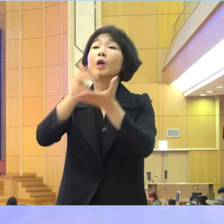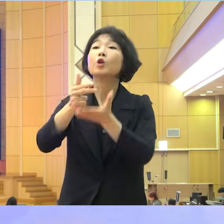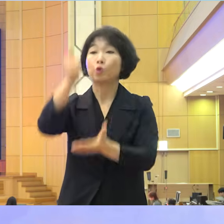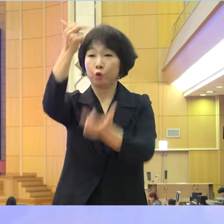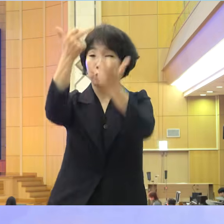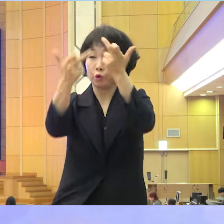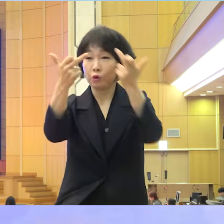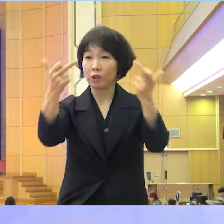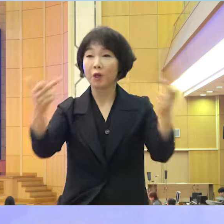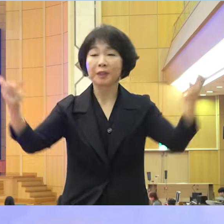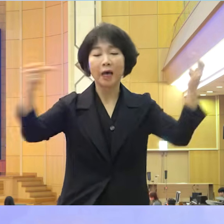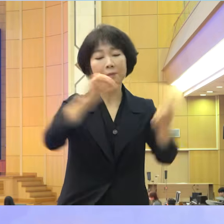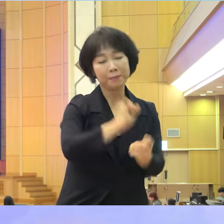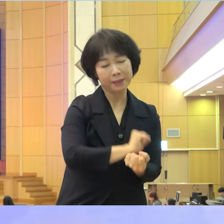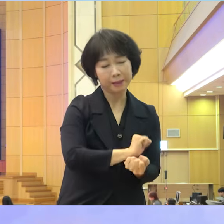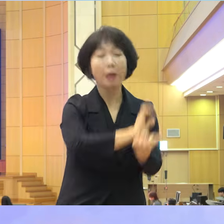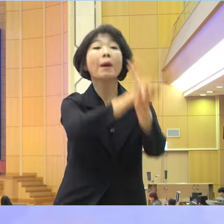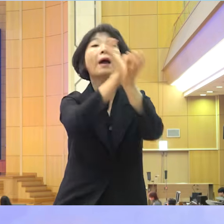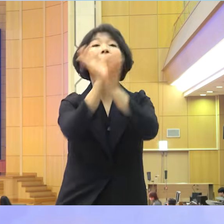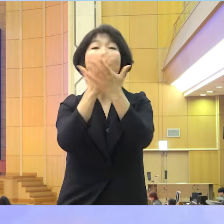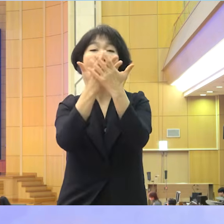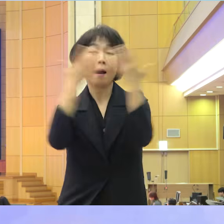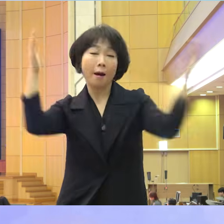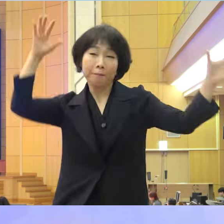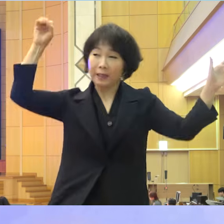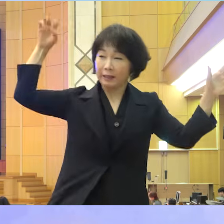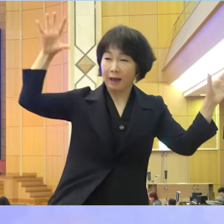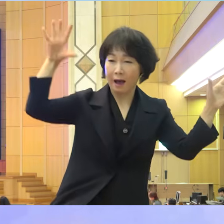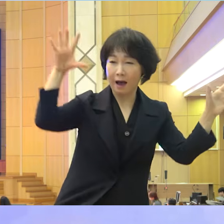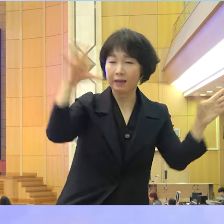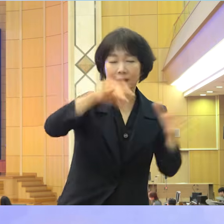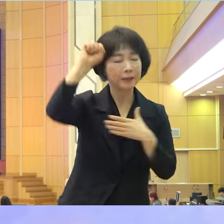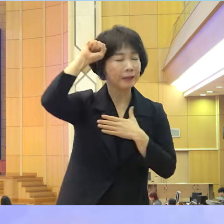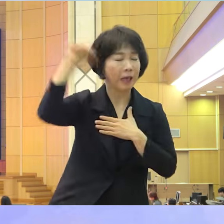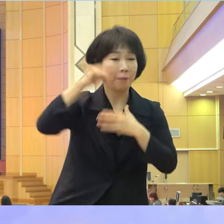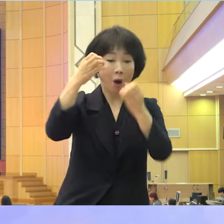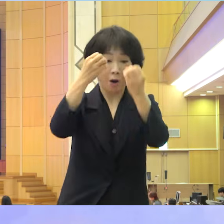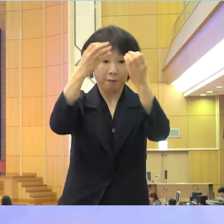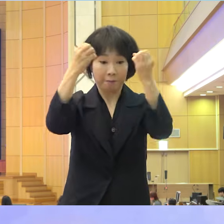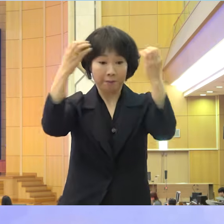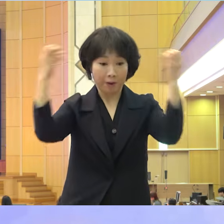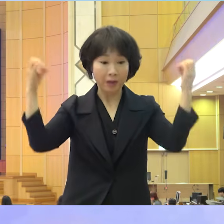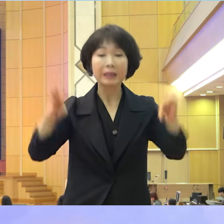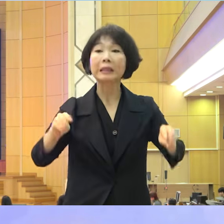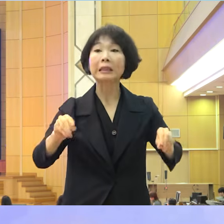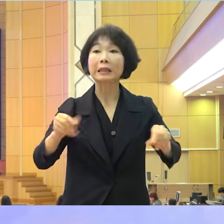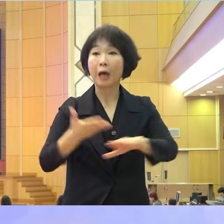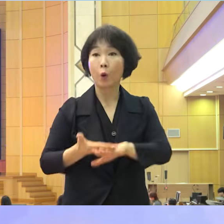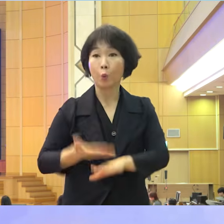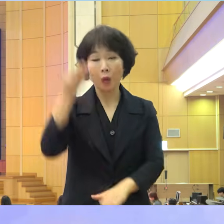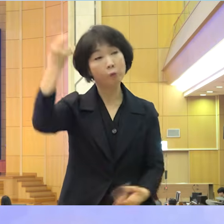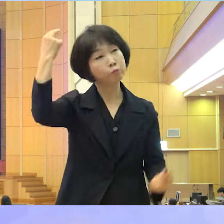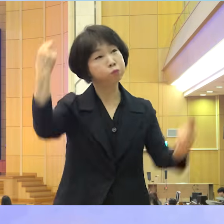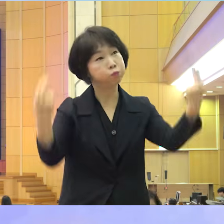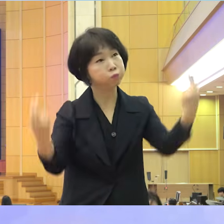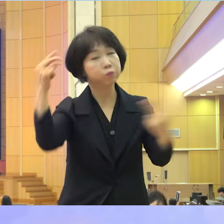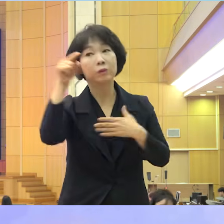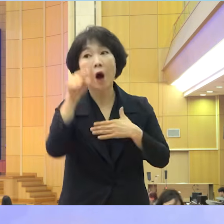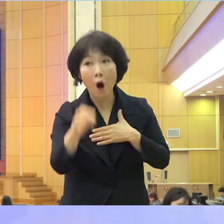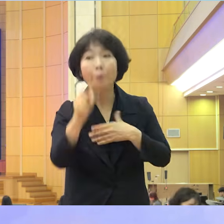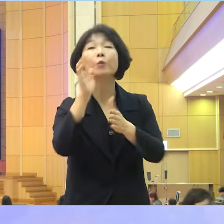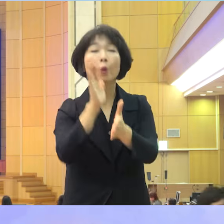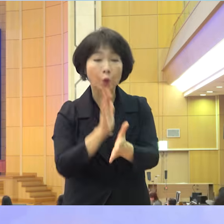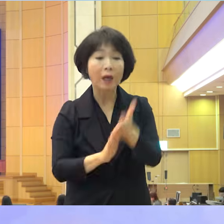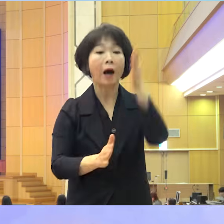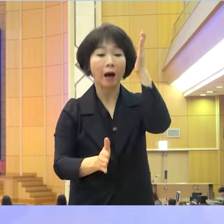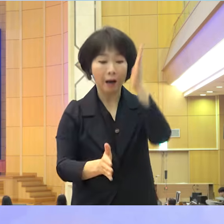돌아보시네. 주는 저 산 밑에 백합 빛나는 새벽별 이 땅 위에 비길